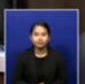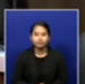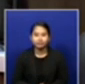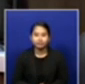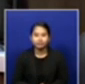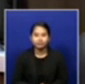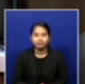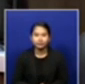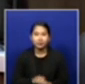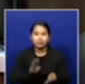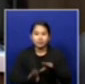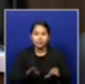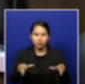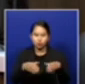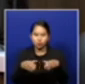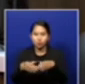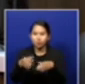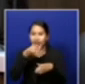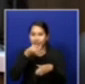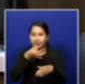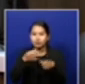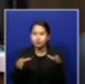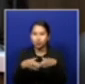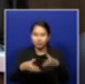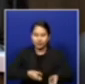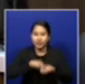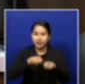กลุ่มอาชีพทั้งหมดในประเทศนะครับ